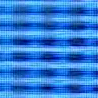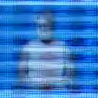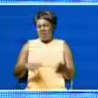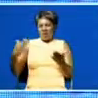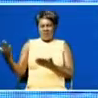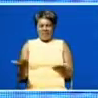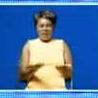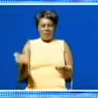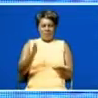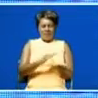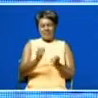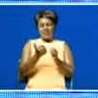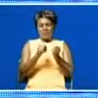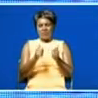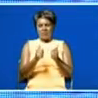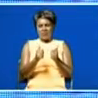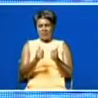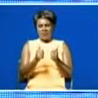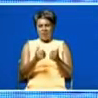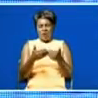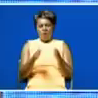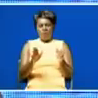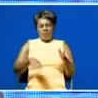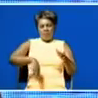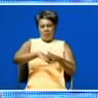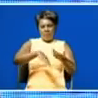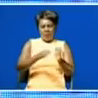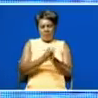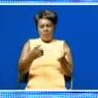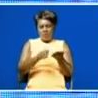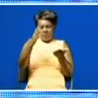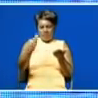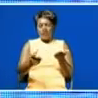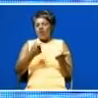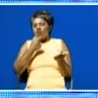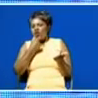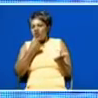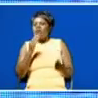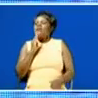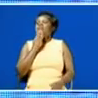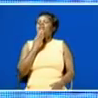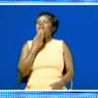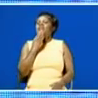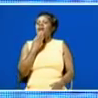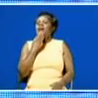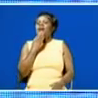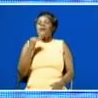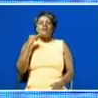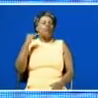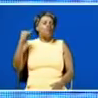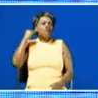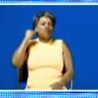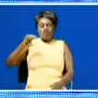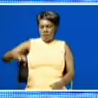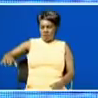Karibu kwenye safu ya KTN Leo michezo. Kifungua msimu wa ligi kuu ni weekend hii kati ya Gor Mahia na FC Leopards ugani ya Furaha katika kaunti ya